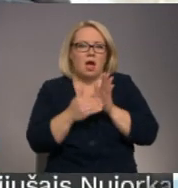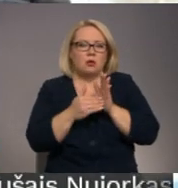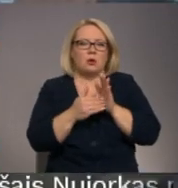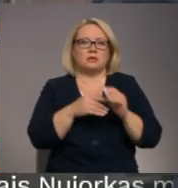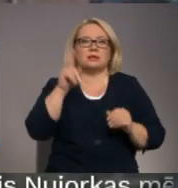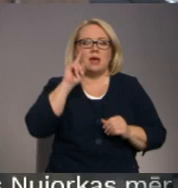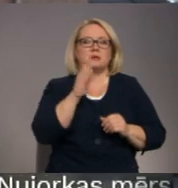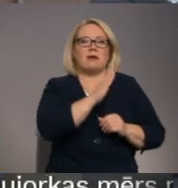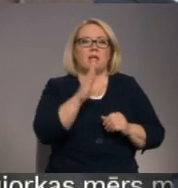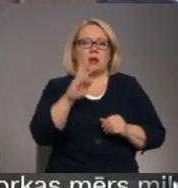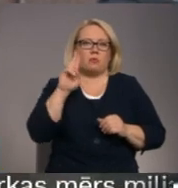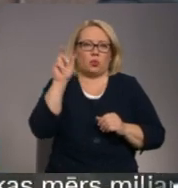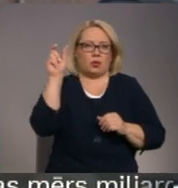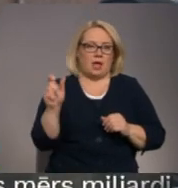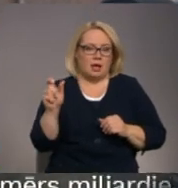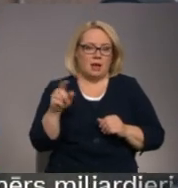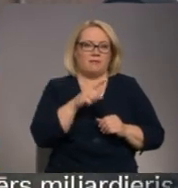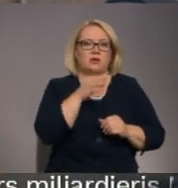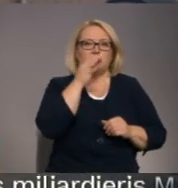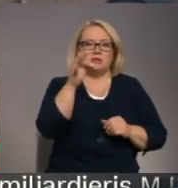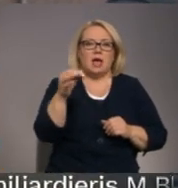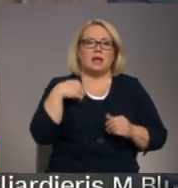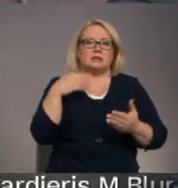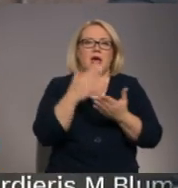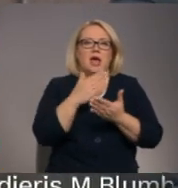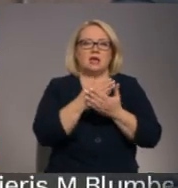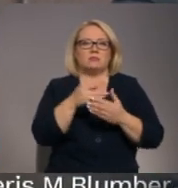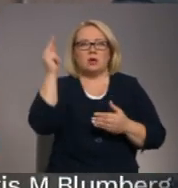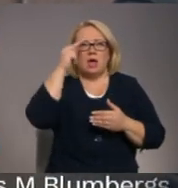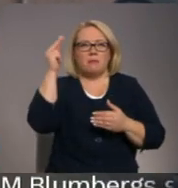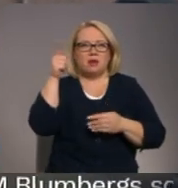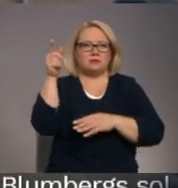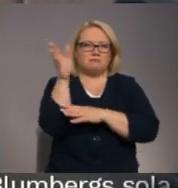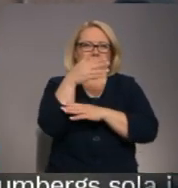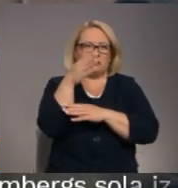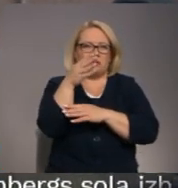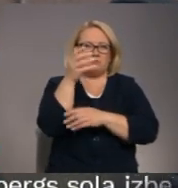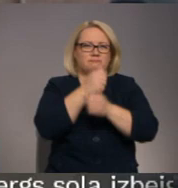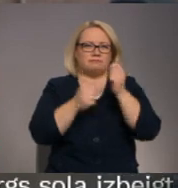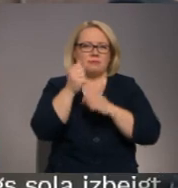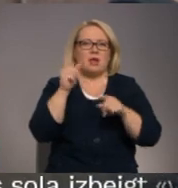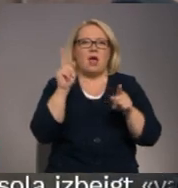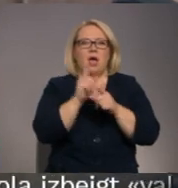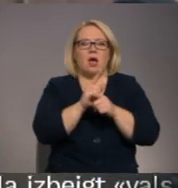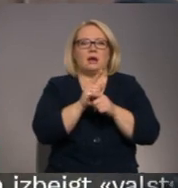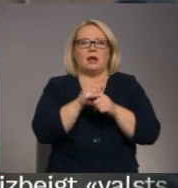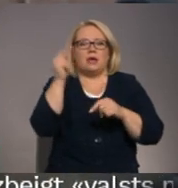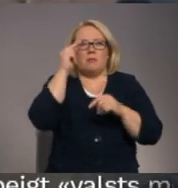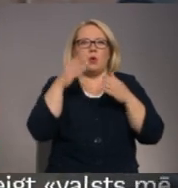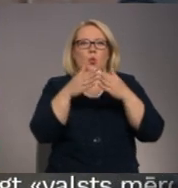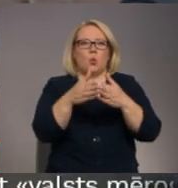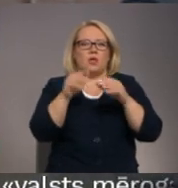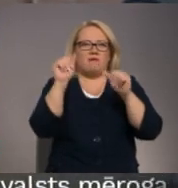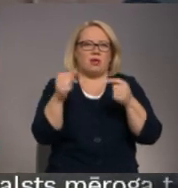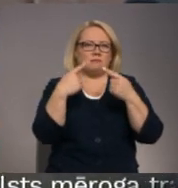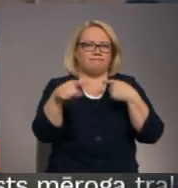katram jūrniekam. Es esmu iemācījies karogus, skuģiem, tad es iemācījušos arī esam kuģi veidus,